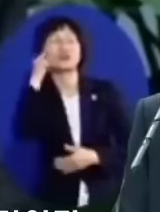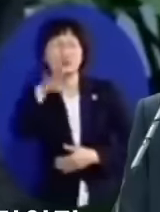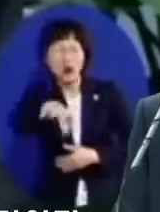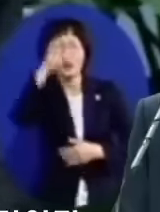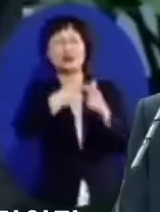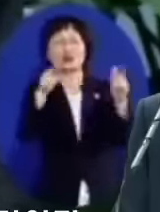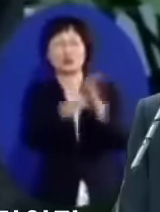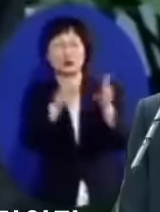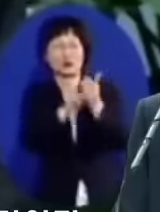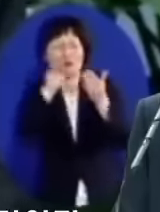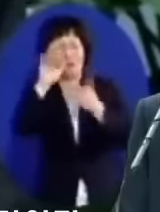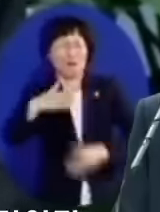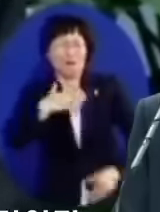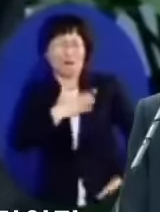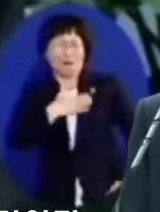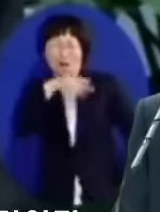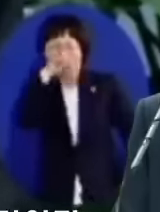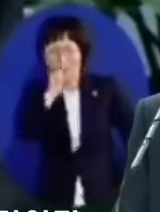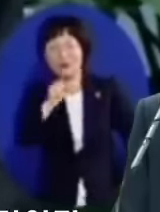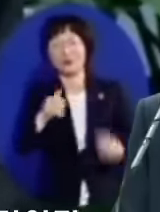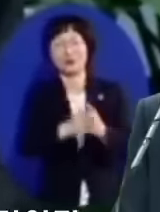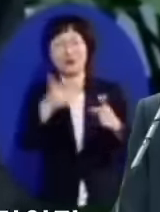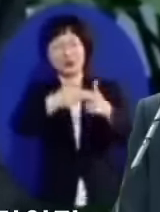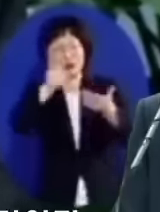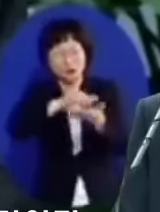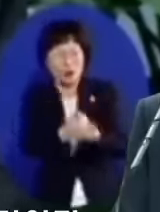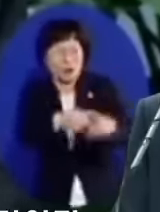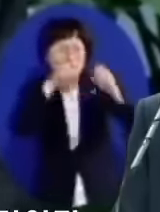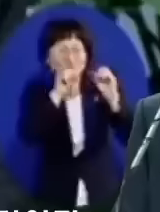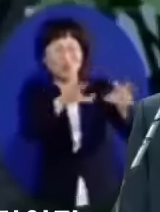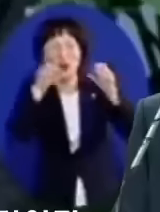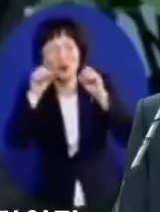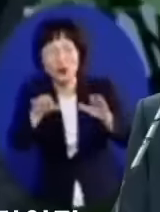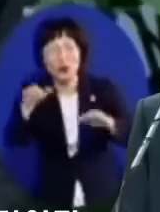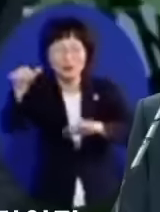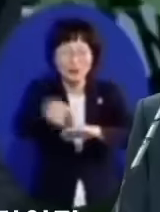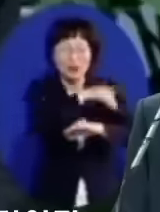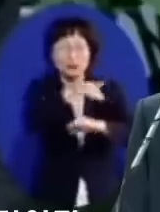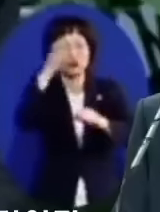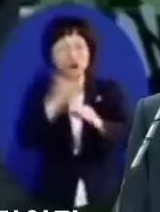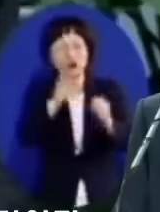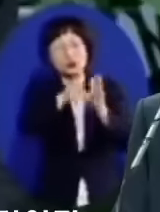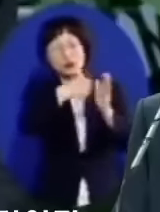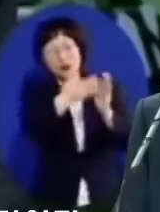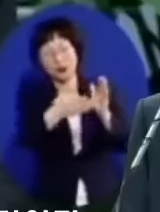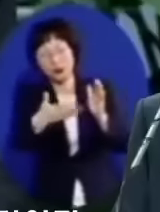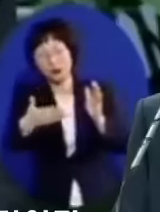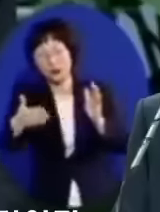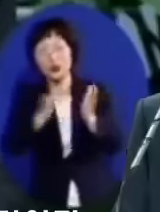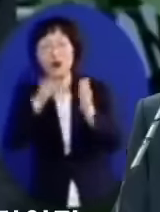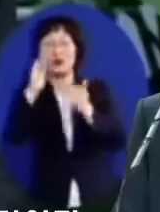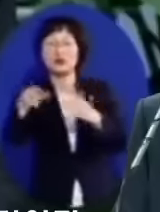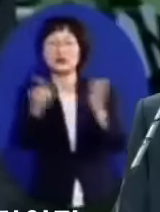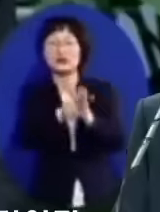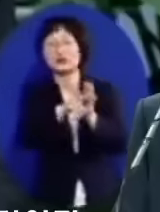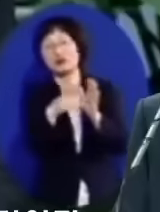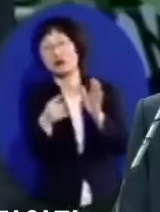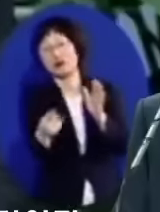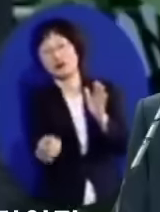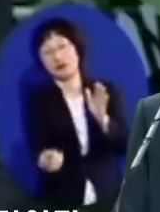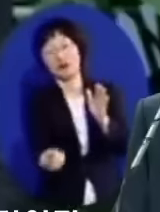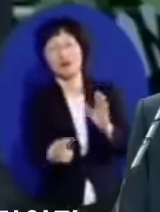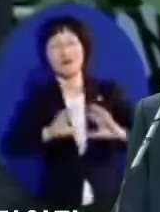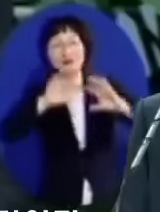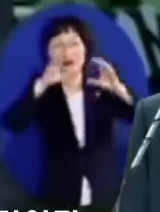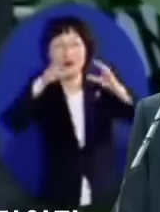좋았습니다. 막 예수 그리스도를 전도하고 다니고 했다가 그 다음 세월이 흘러가니까 신앙이 다 식어져 버리고